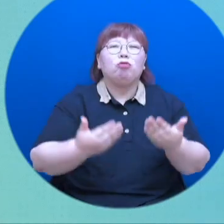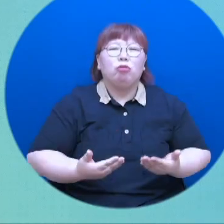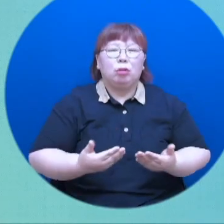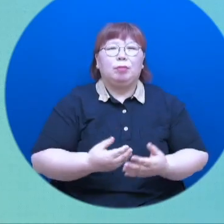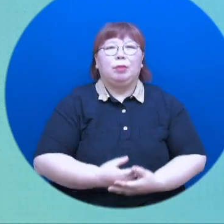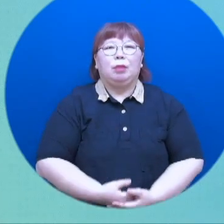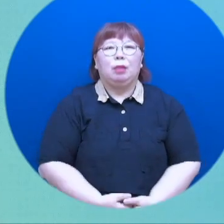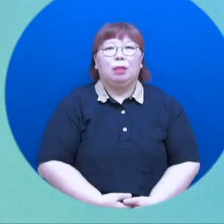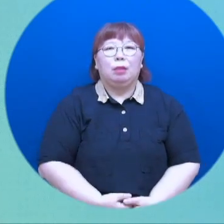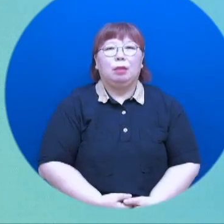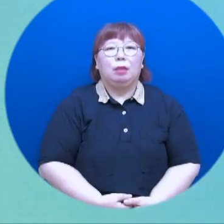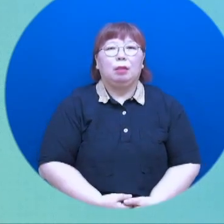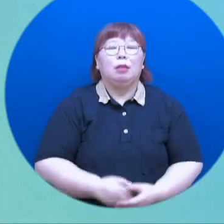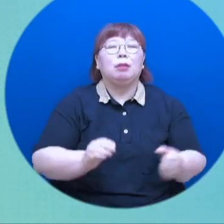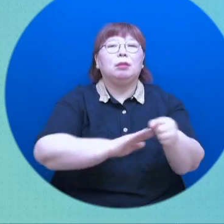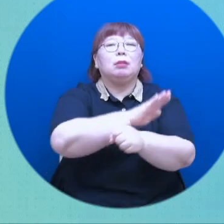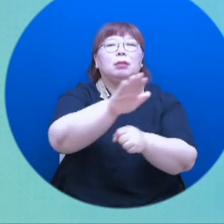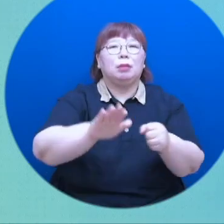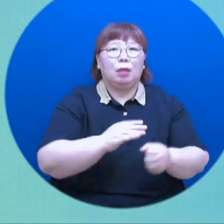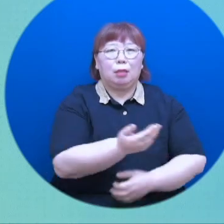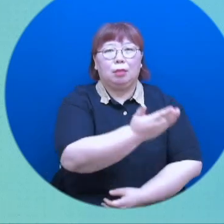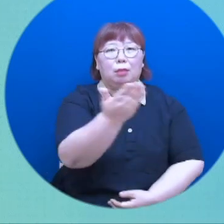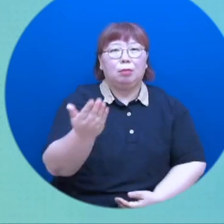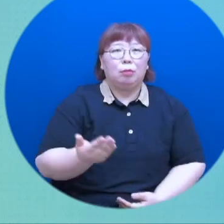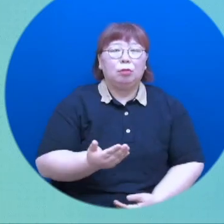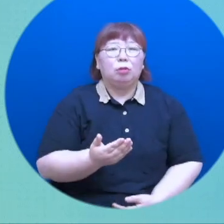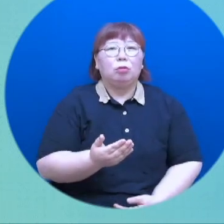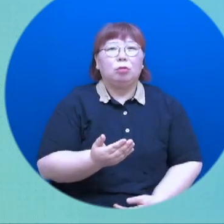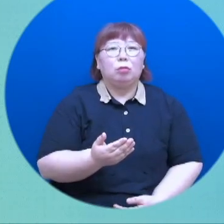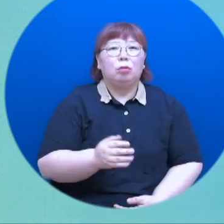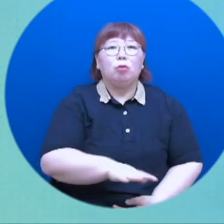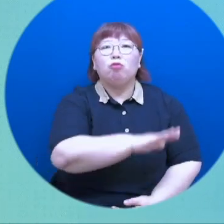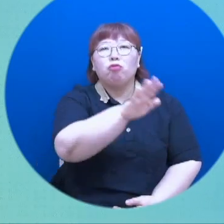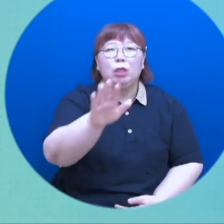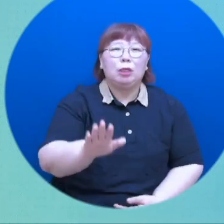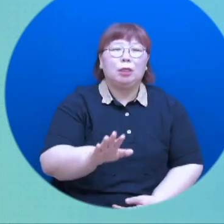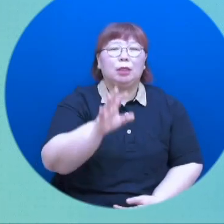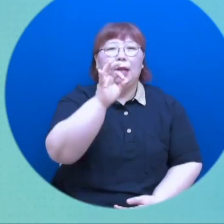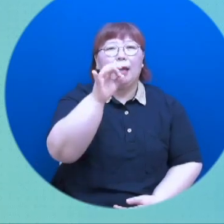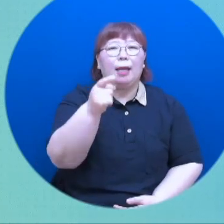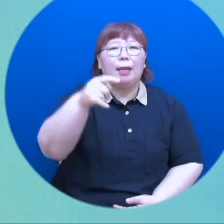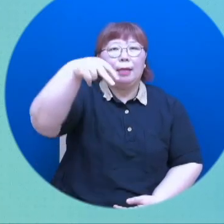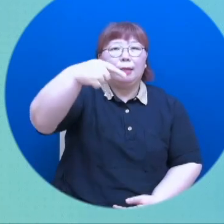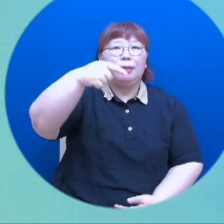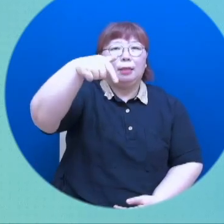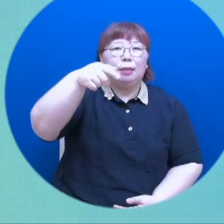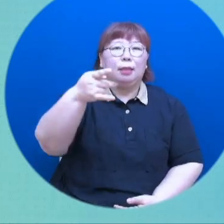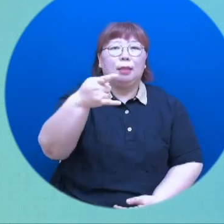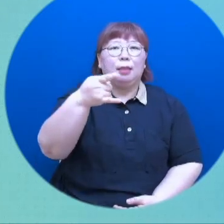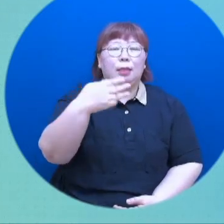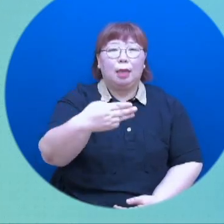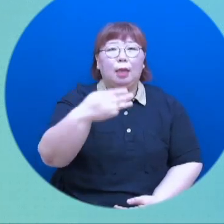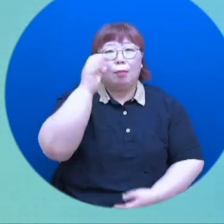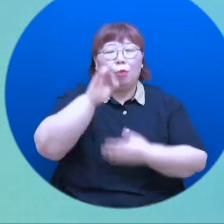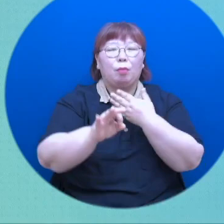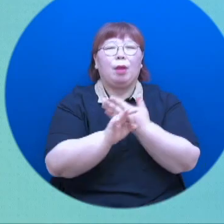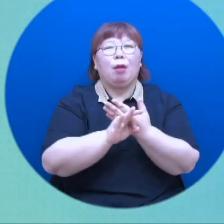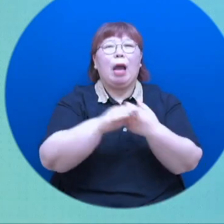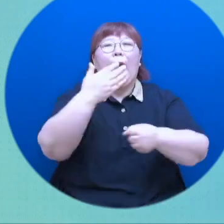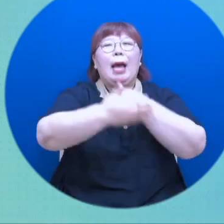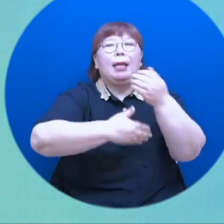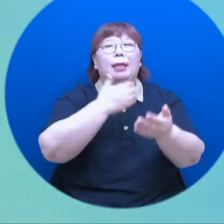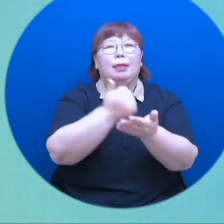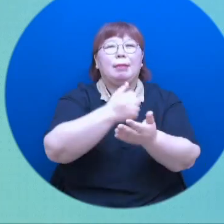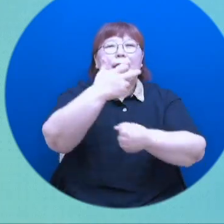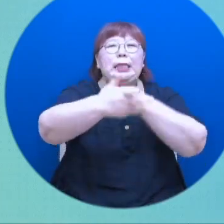해주세요. 사랑하는 여러분, 우리는 에스겔 36장에서 하나님께서 70년 만에